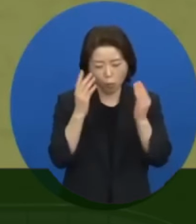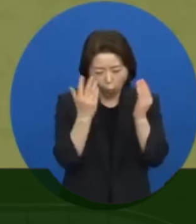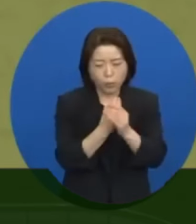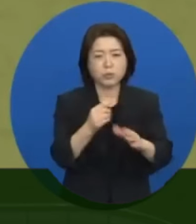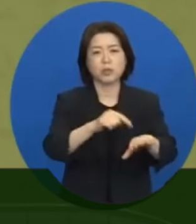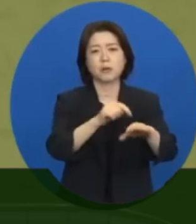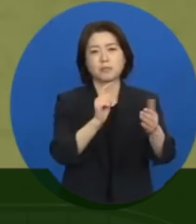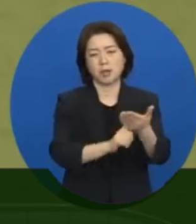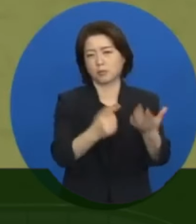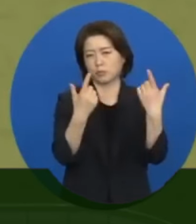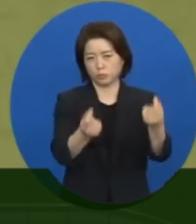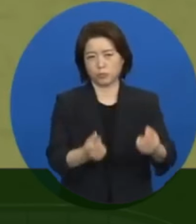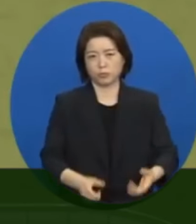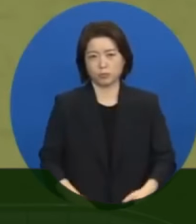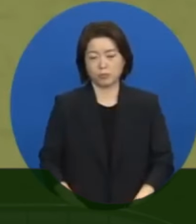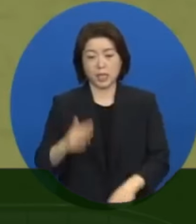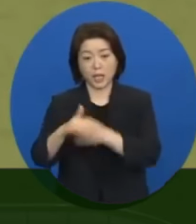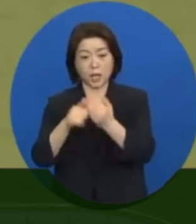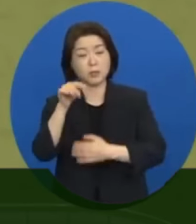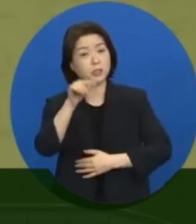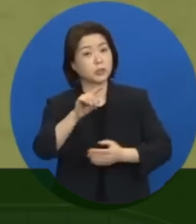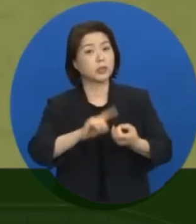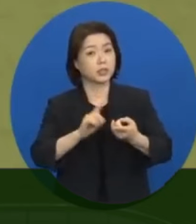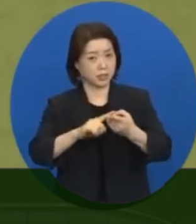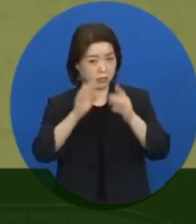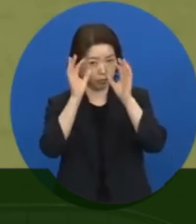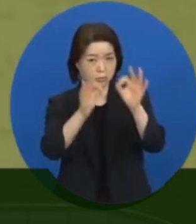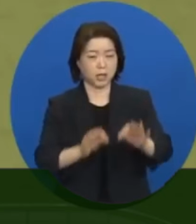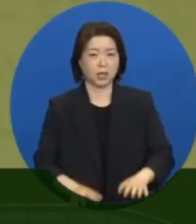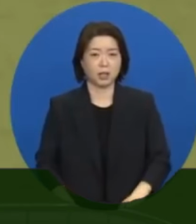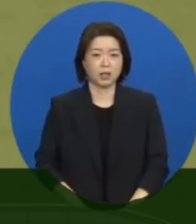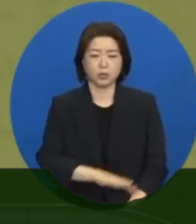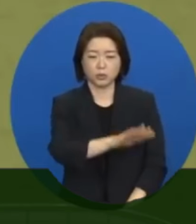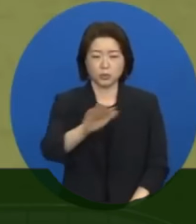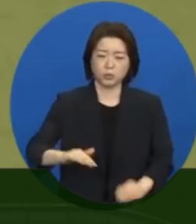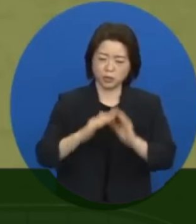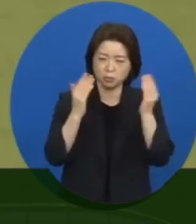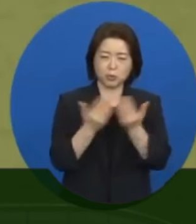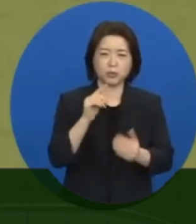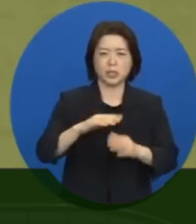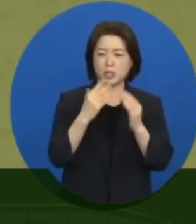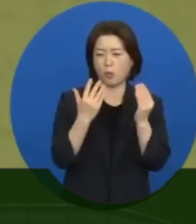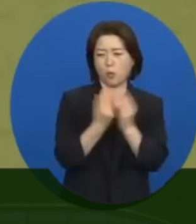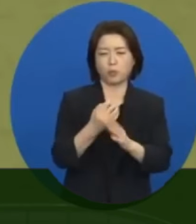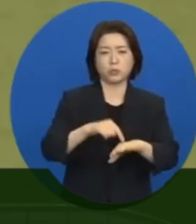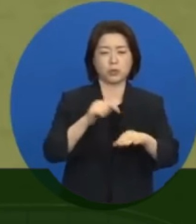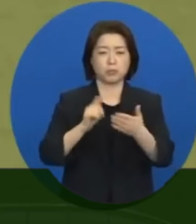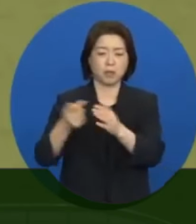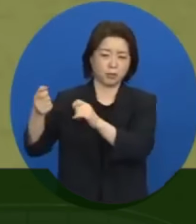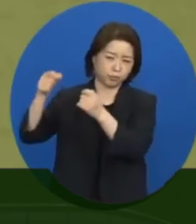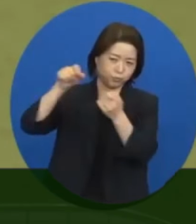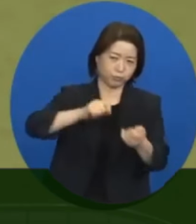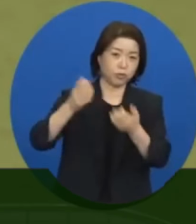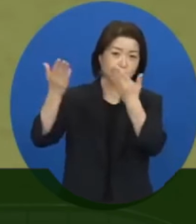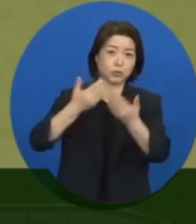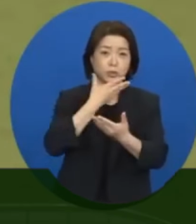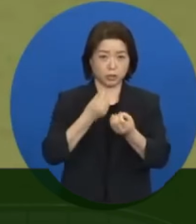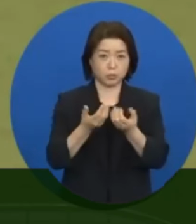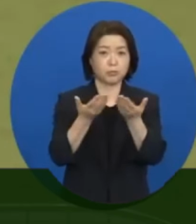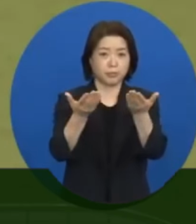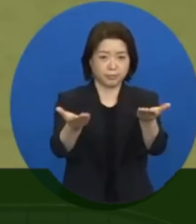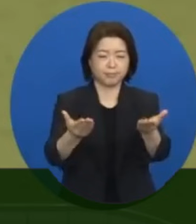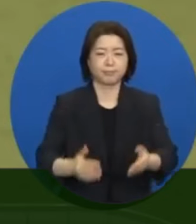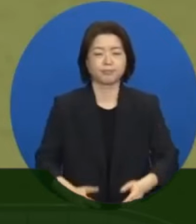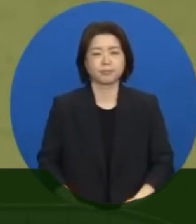마음이에요 하나님 그것을 보신 거예요 우리 모두에게이 온전한 마음이 부어지게 되기를 축복합니다 아멘